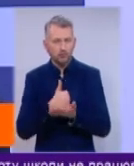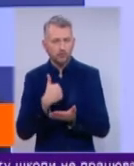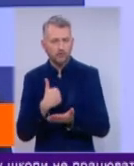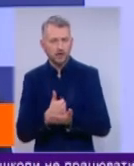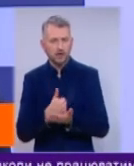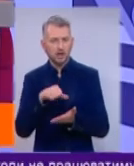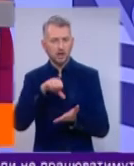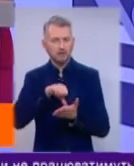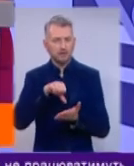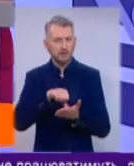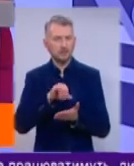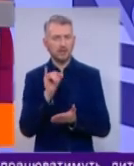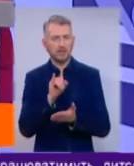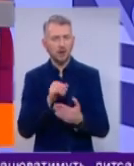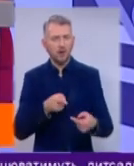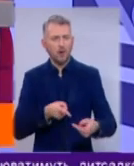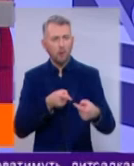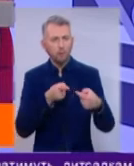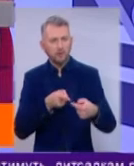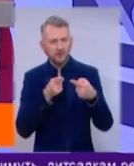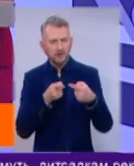гравців, і опозиційних,